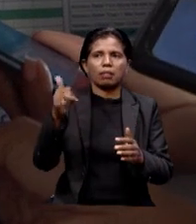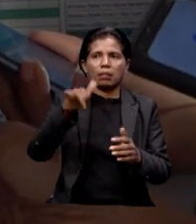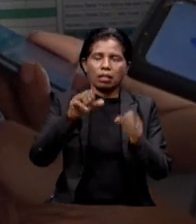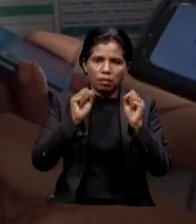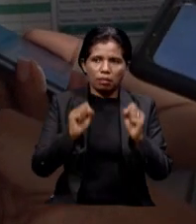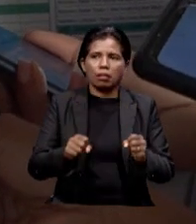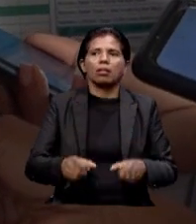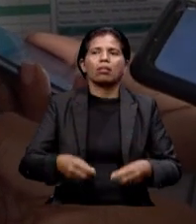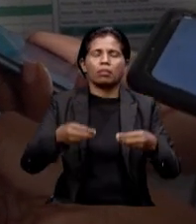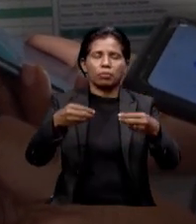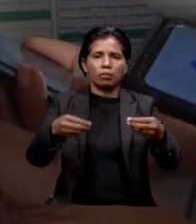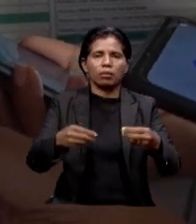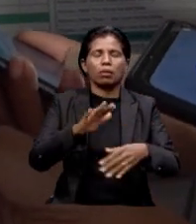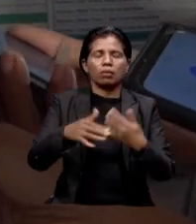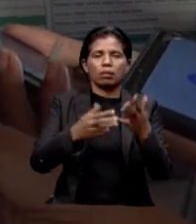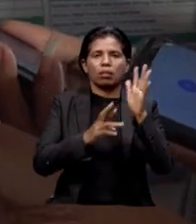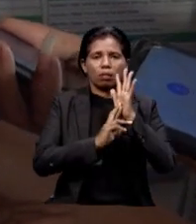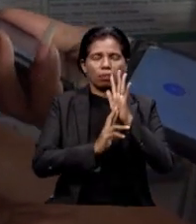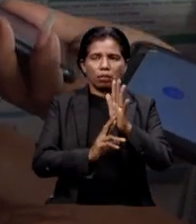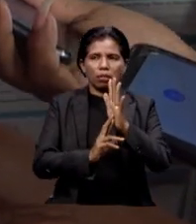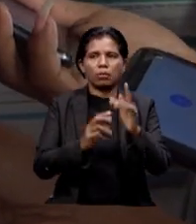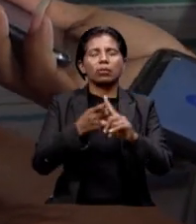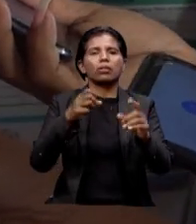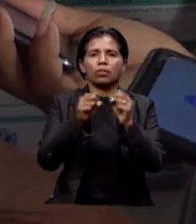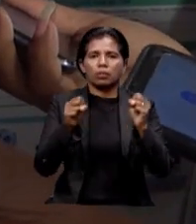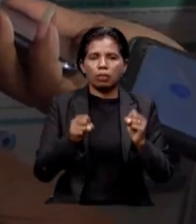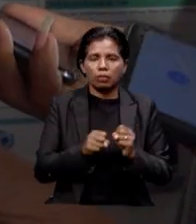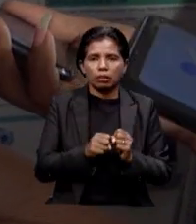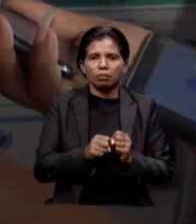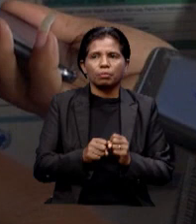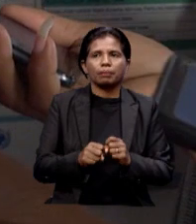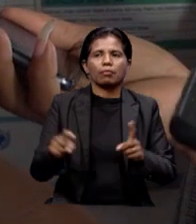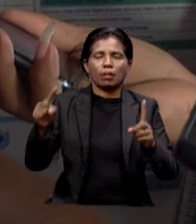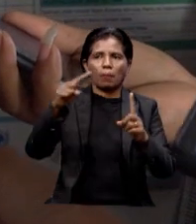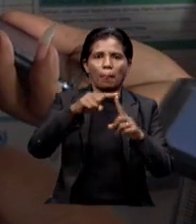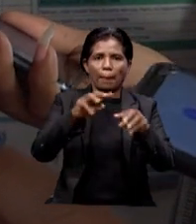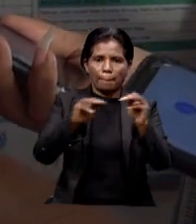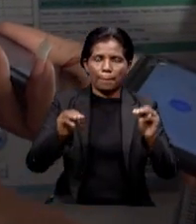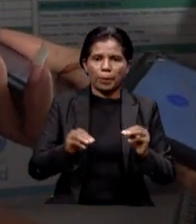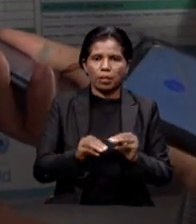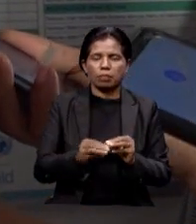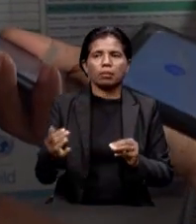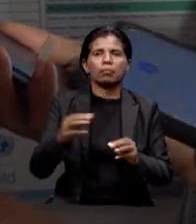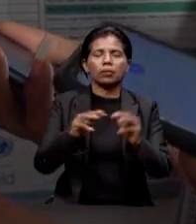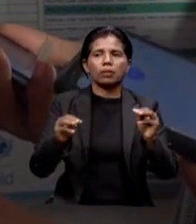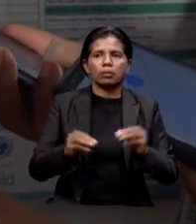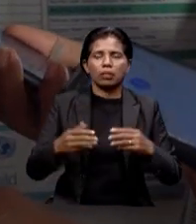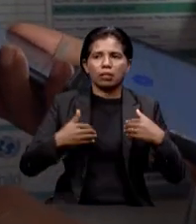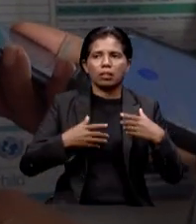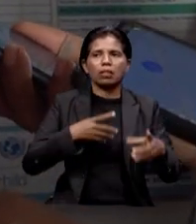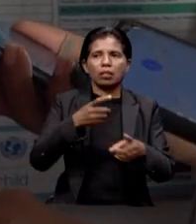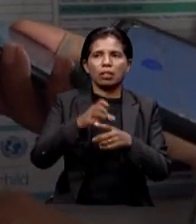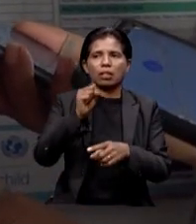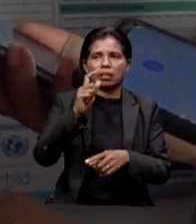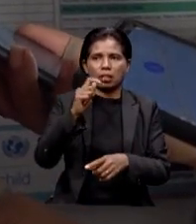para autor lo kual hutu rekomenda li usi suku bai ha munisipu munisipu dinde dede tu rekomenda ya estatal